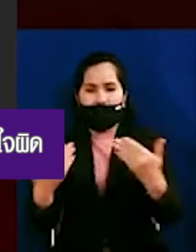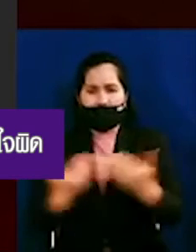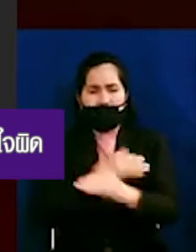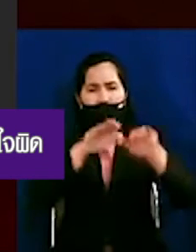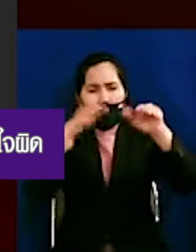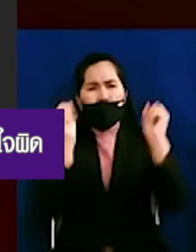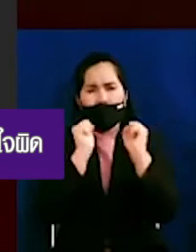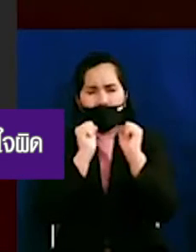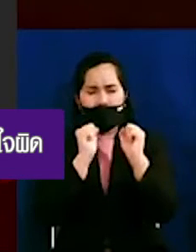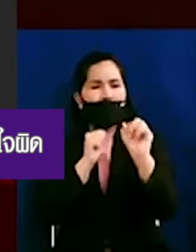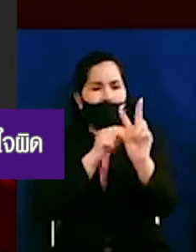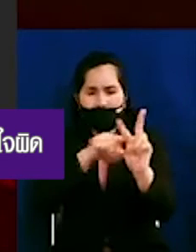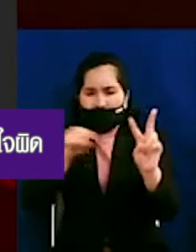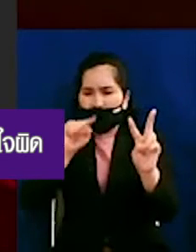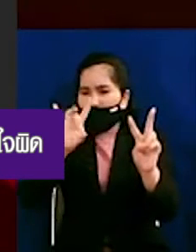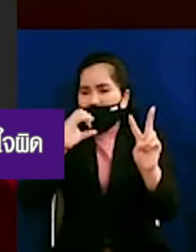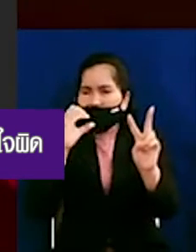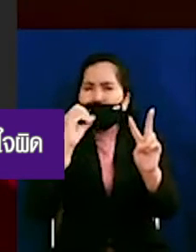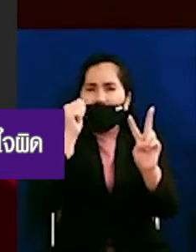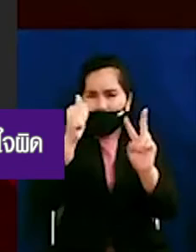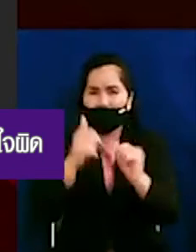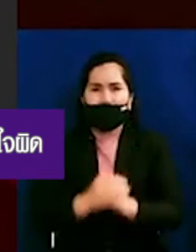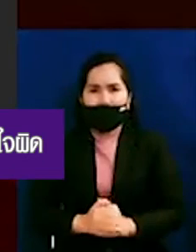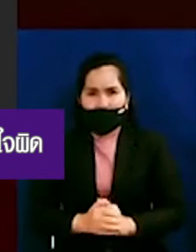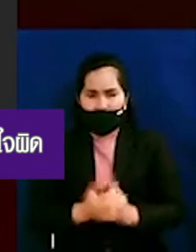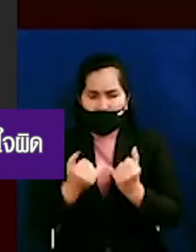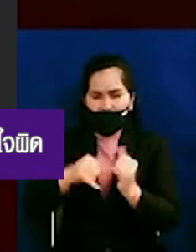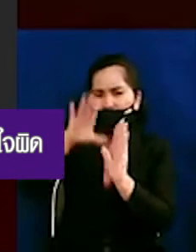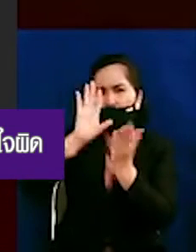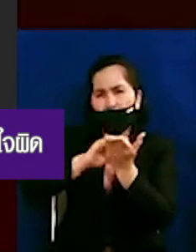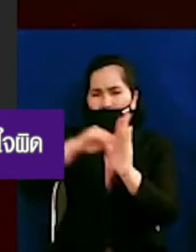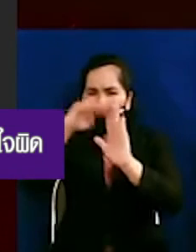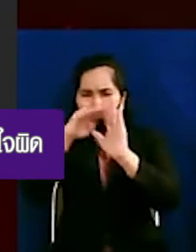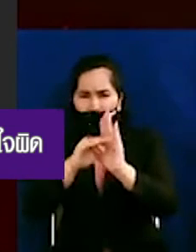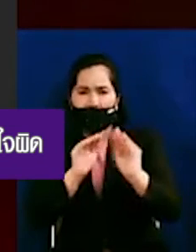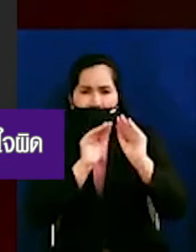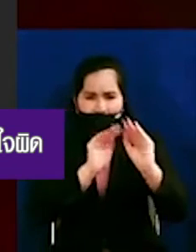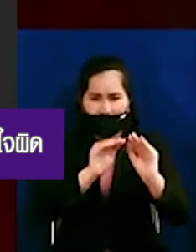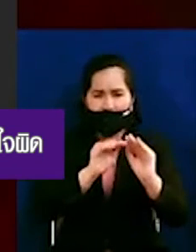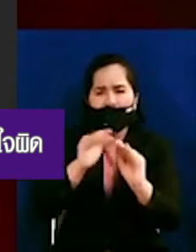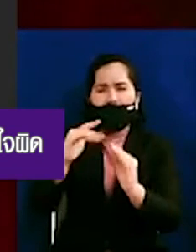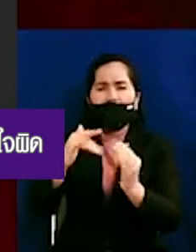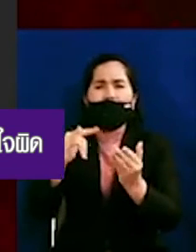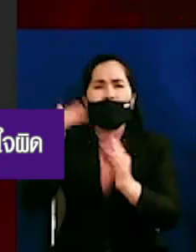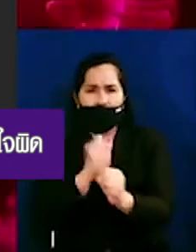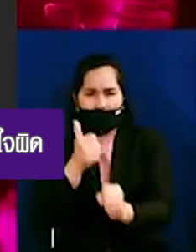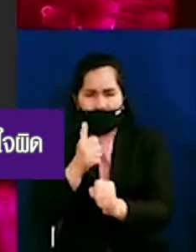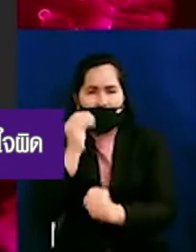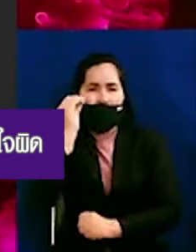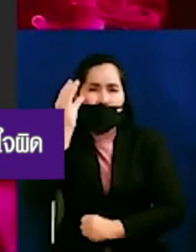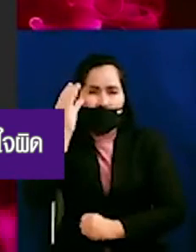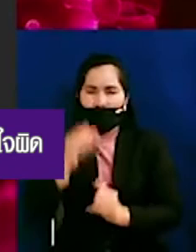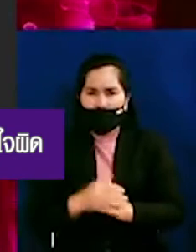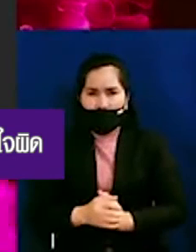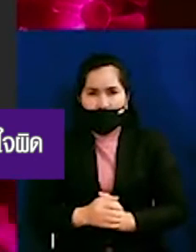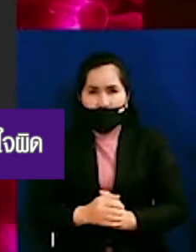2-8องศาอีกทีนึงลักษณะแบบนี้ทำให้กระบวนการจัดเก็บและการขนส่งวัคซีนเนี่ยทำได้สะดวกขึ้นในประเทศไทยอย่างมากนะครับ